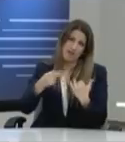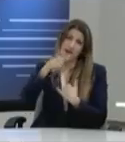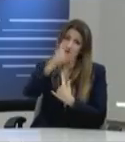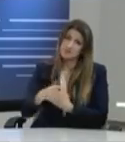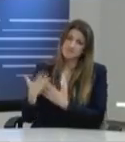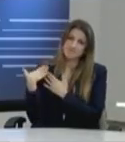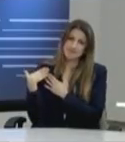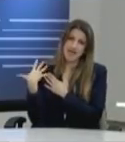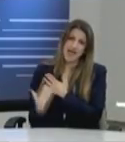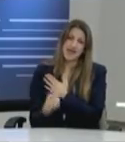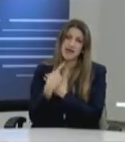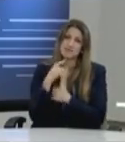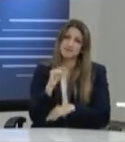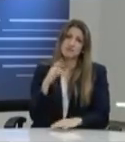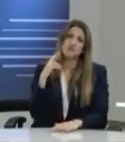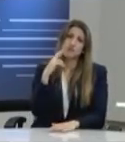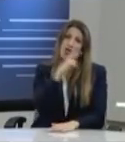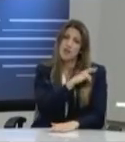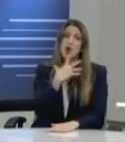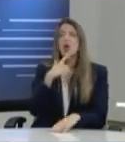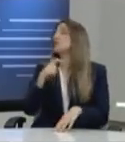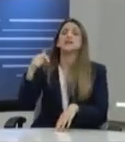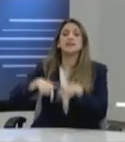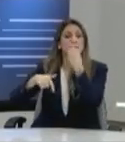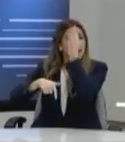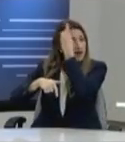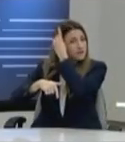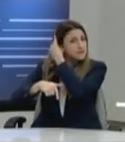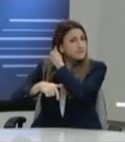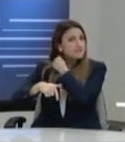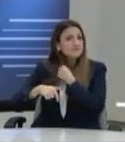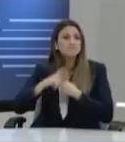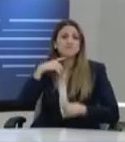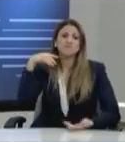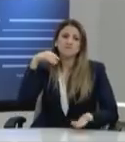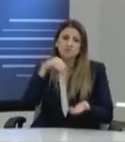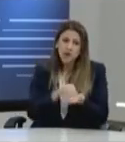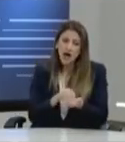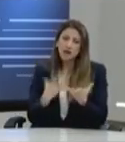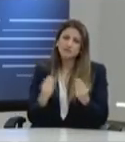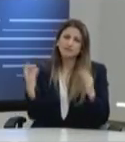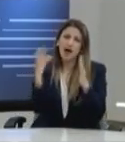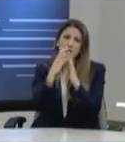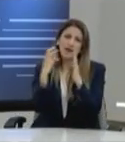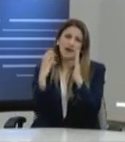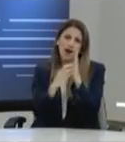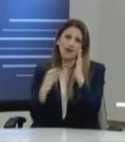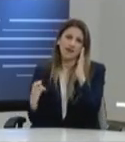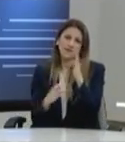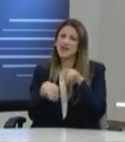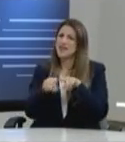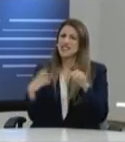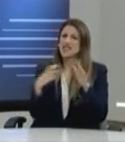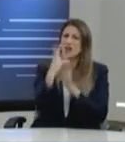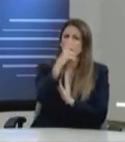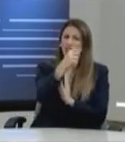ευθύνη, κύριε Τσίπρα, για το γεγονός ότι σήμερα για μια σειρά από σημαντικά άρθρα, όχι